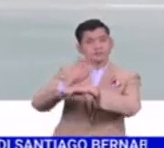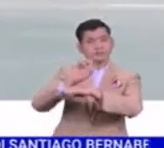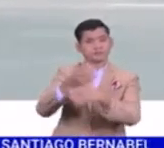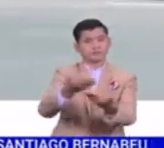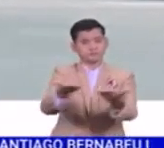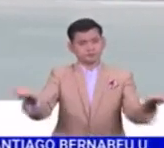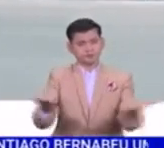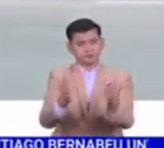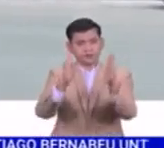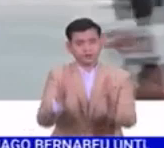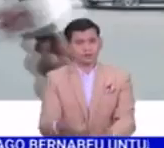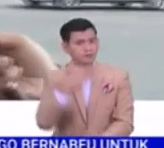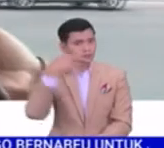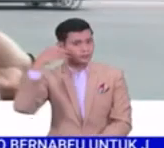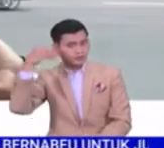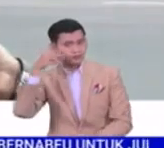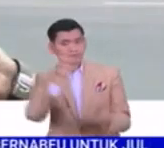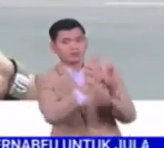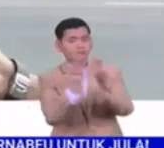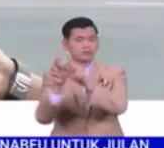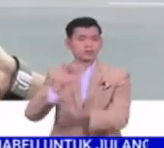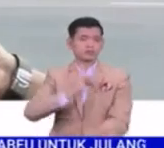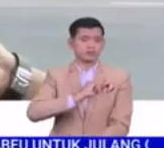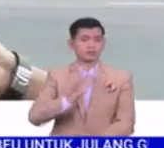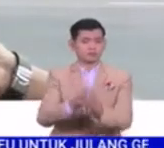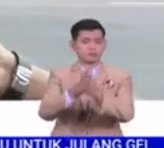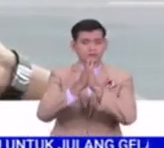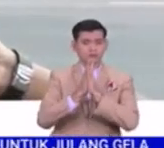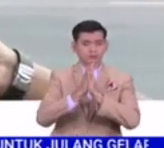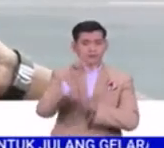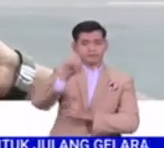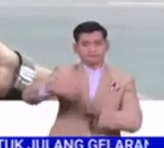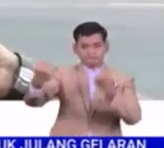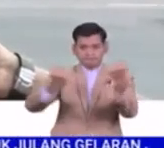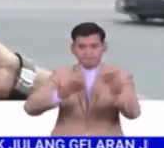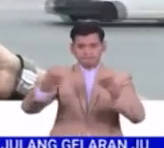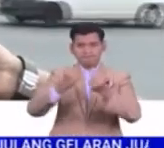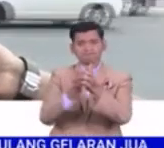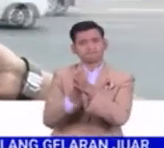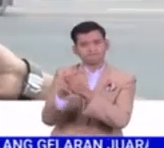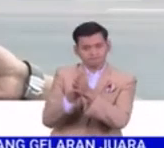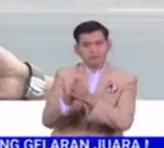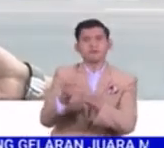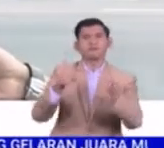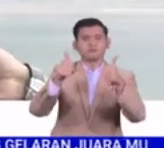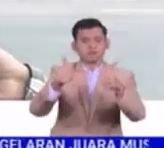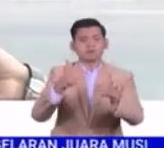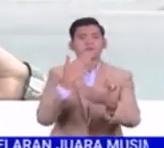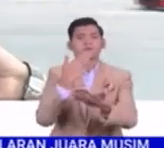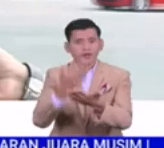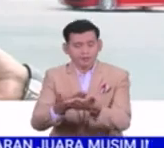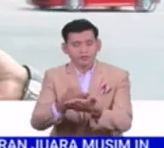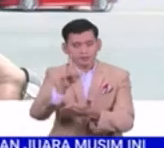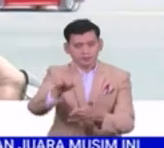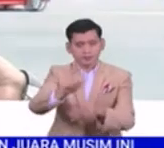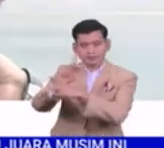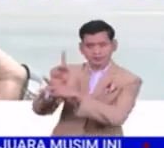raya yang pulang ke kampung. Saya minta pandulah secara berhemah,